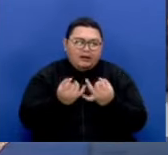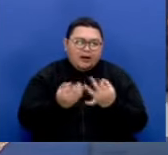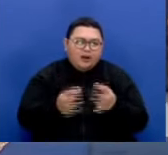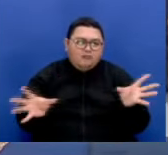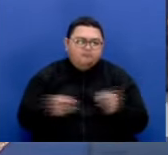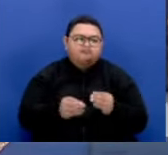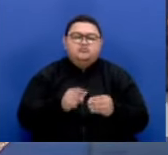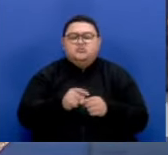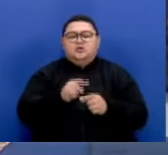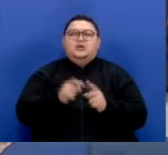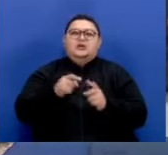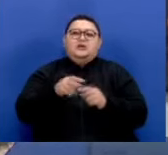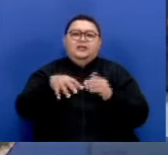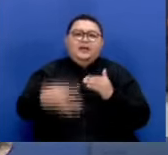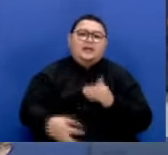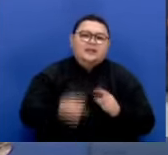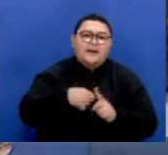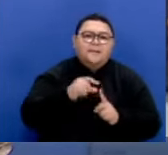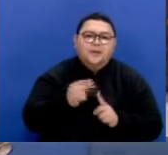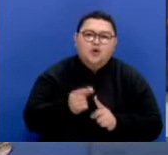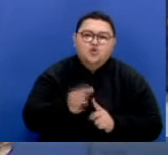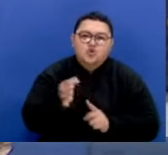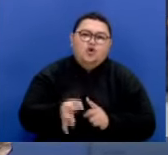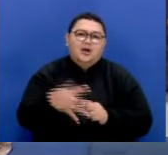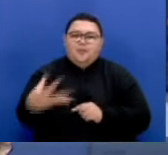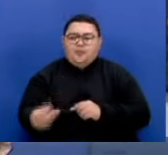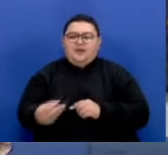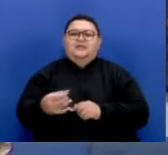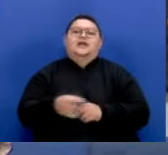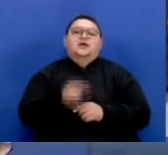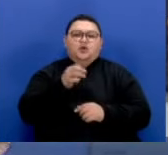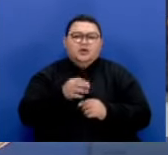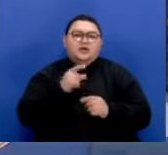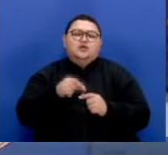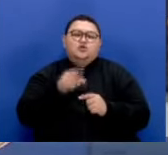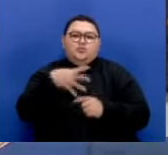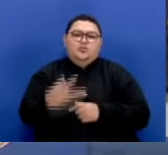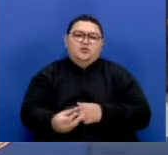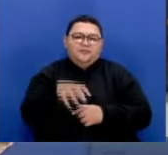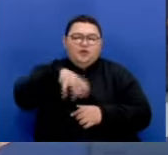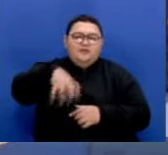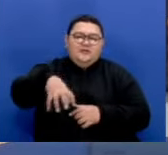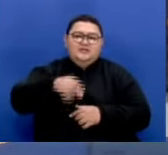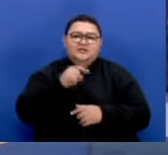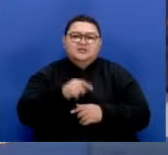berjenjang mulai dari tingkat KPU Kabupaten, Kota, KPU Provinsi, dan KPU RI.